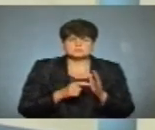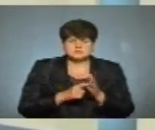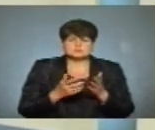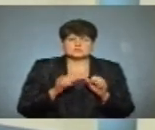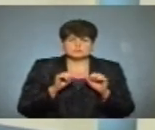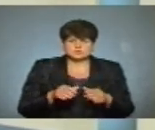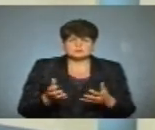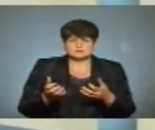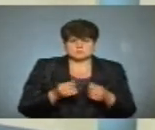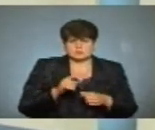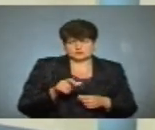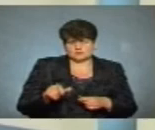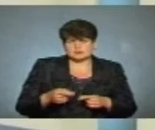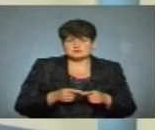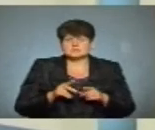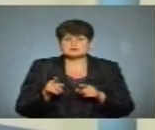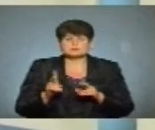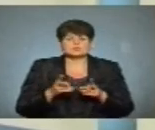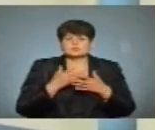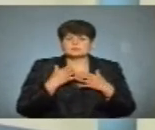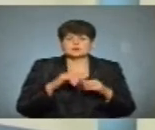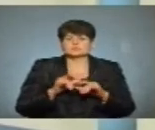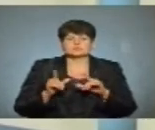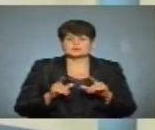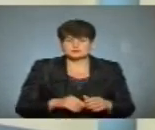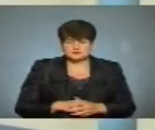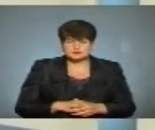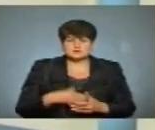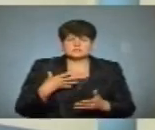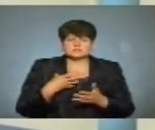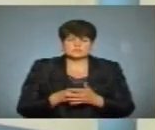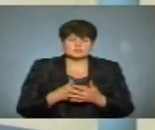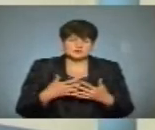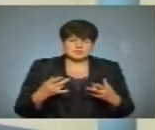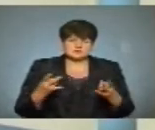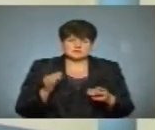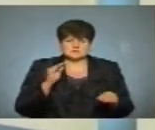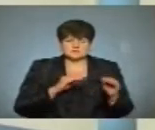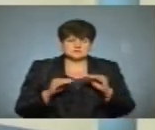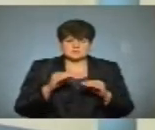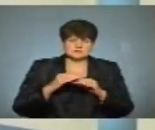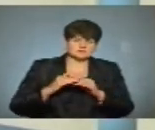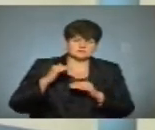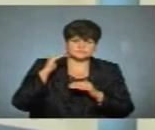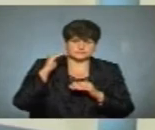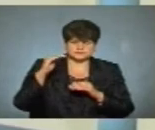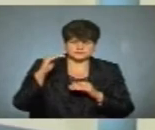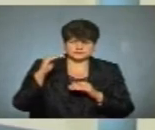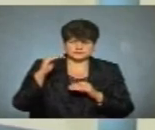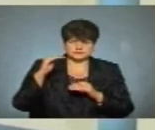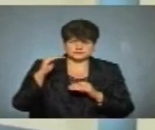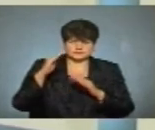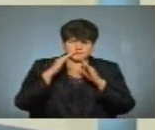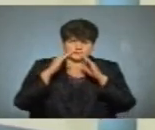може приймати людей. Це для тих, хто не має куди переїхати. Свої речі треба скласти, як можна, на верхні поверхи або під